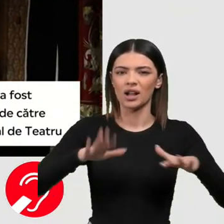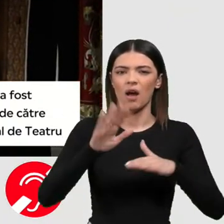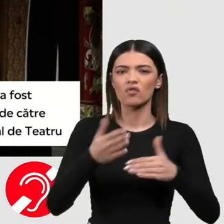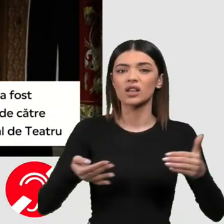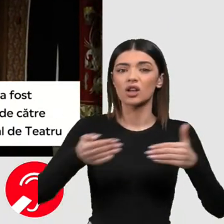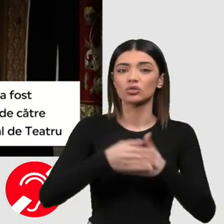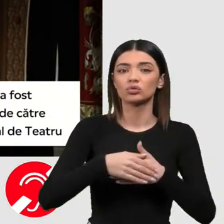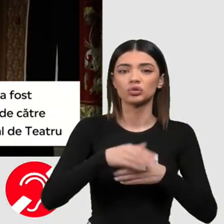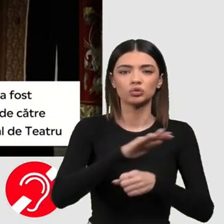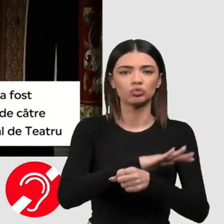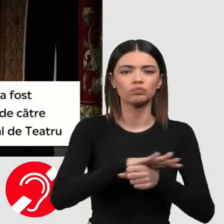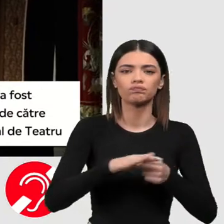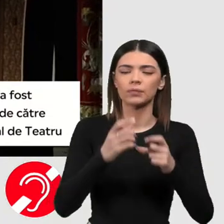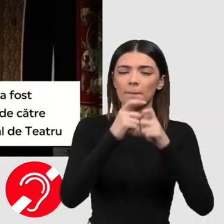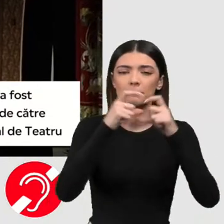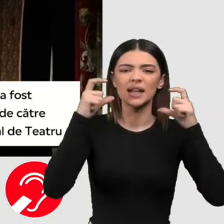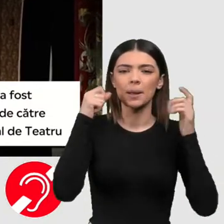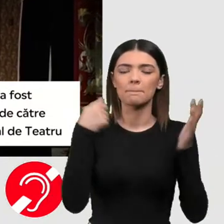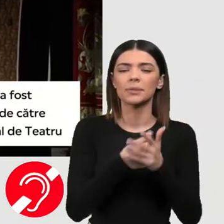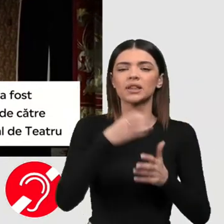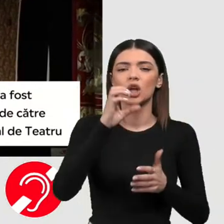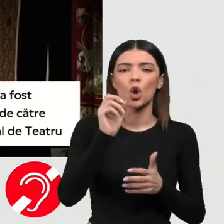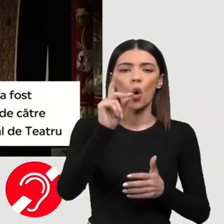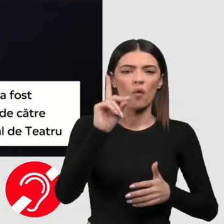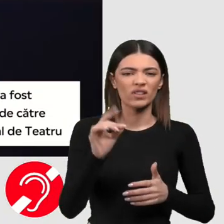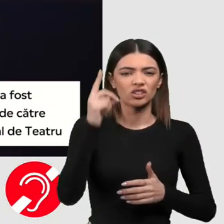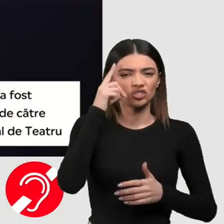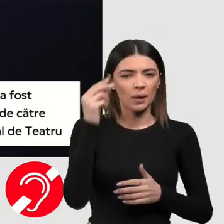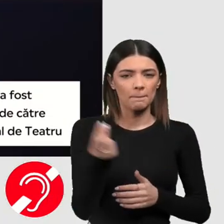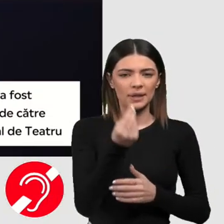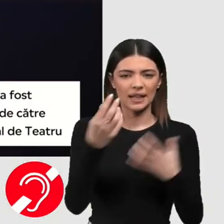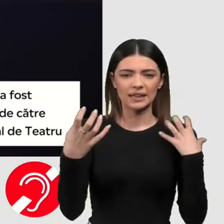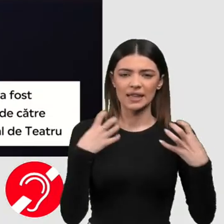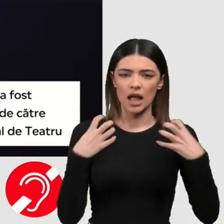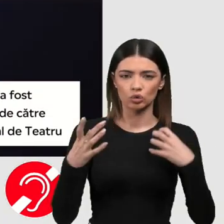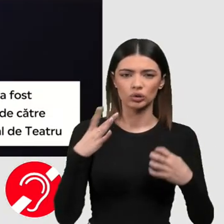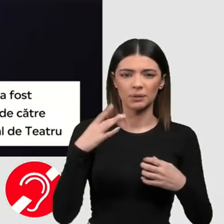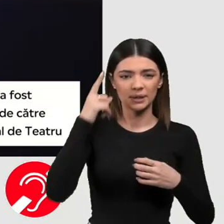stat ascuns pe toată perioada pandemică, înainte de COVID, știm foarte bine, Teatrul